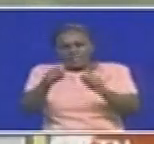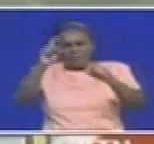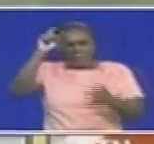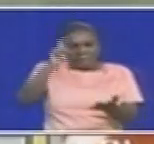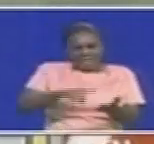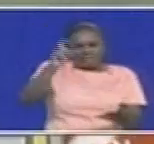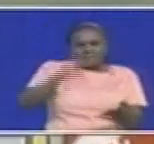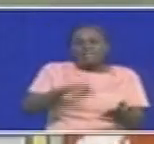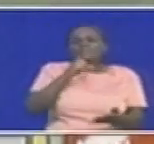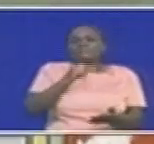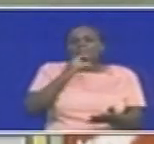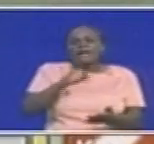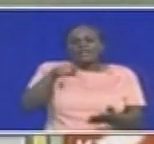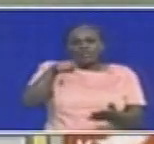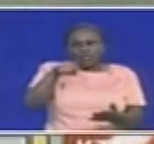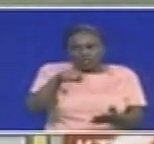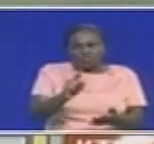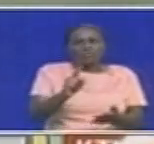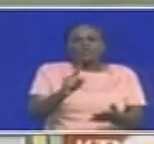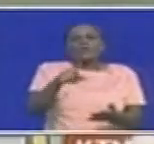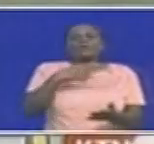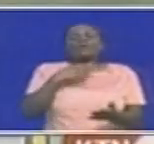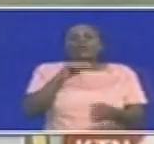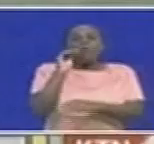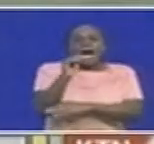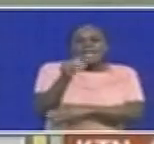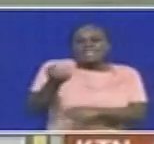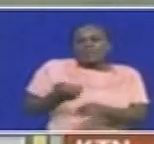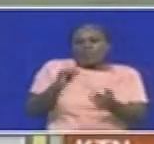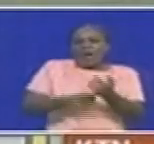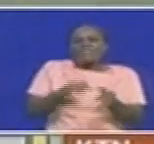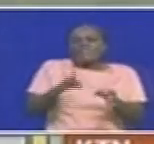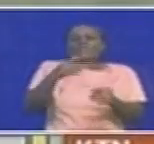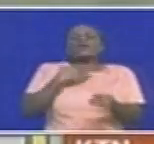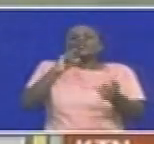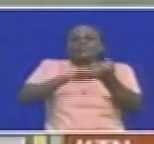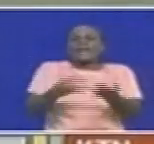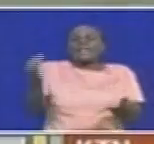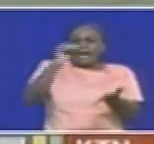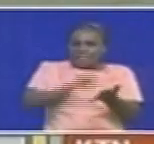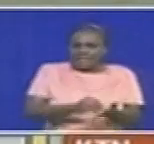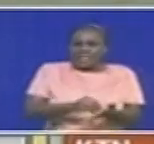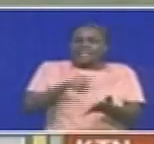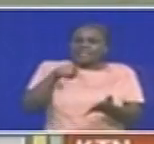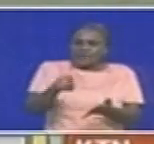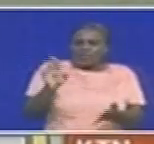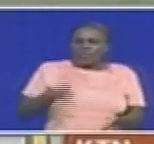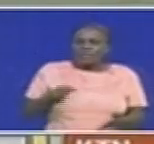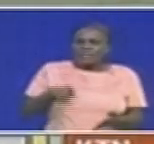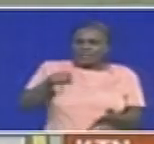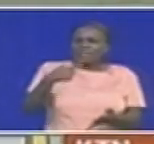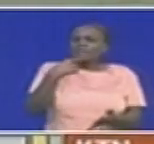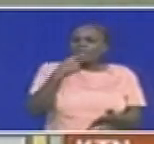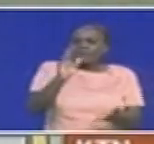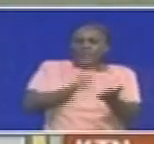kwa mwanamume kumjulisha mkewe iwapo anataka kuoa mke mwingine. Ni jambo linalopingwa hasa na wanawake ambao wametaja